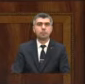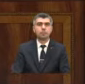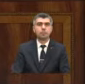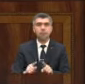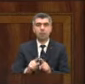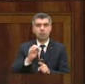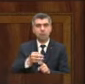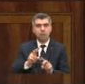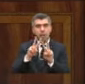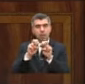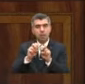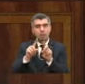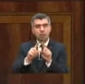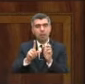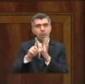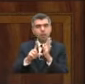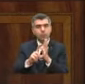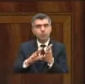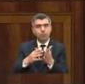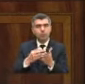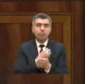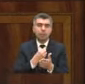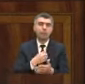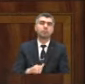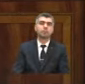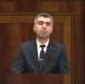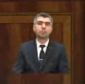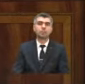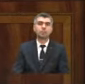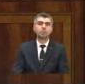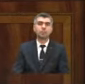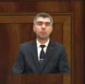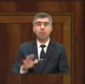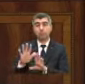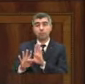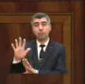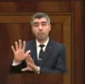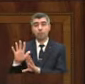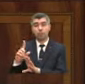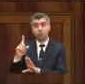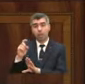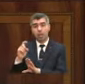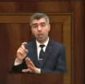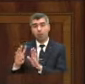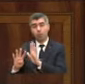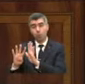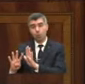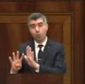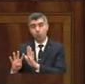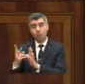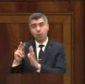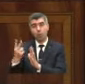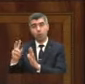الموضوعاتية المكلفة بالتشريع الخاص بالمنظومة الصحية في منتصف شهر شتنبير بإشراك كل